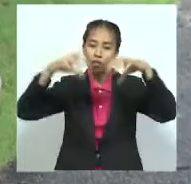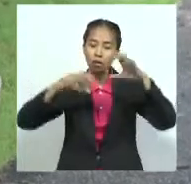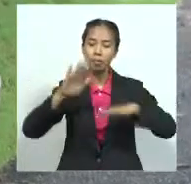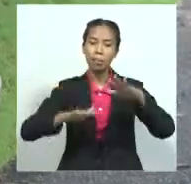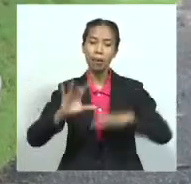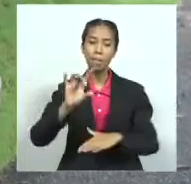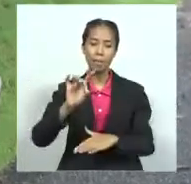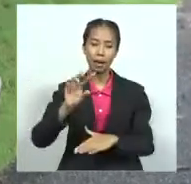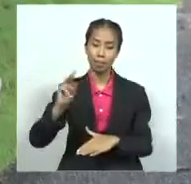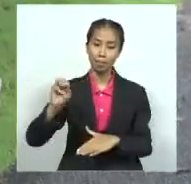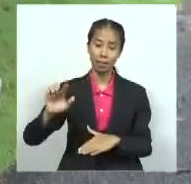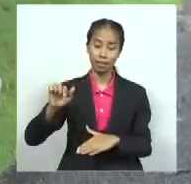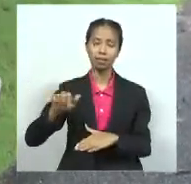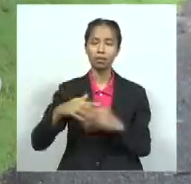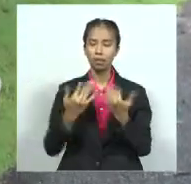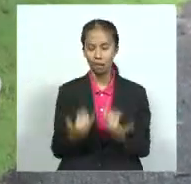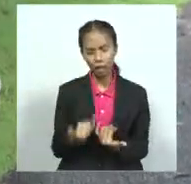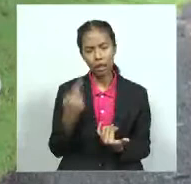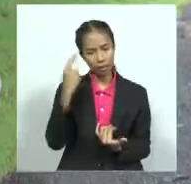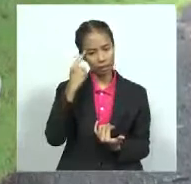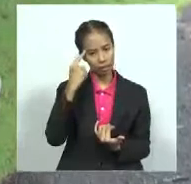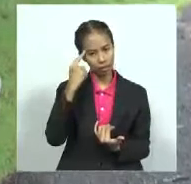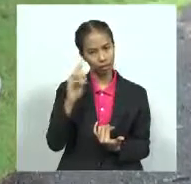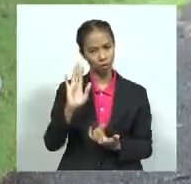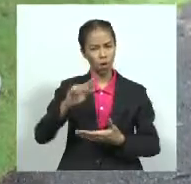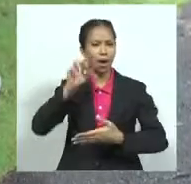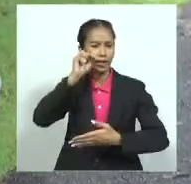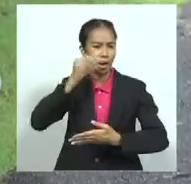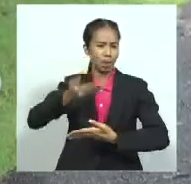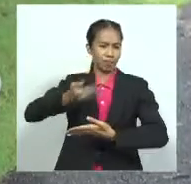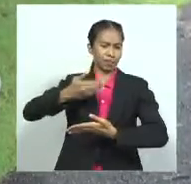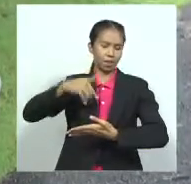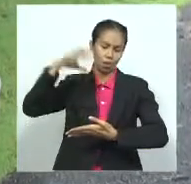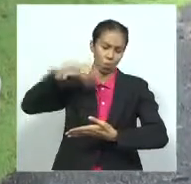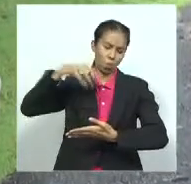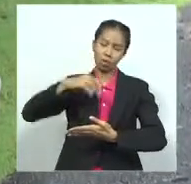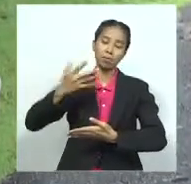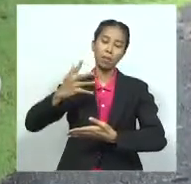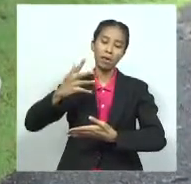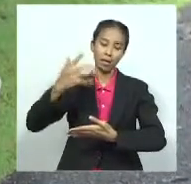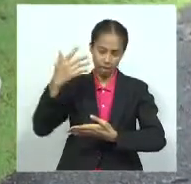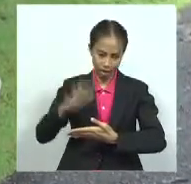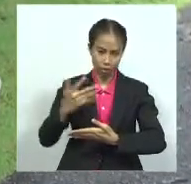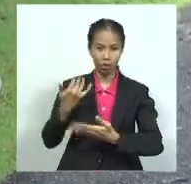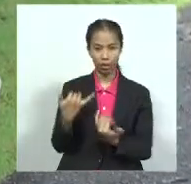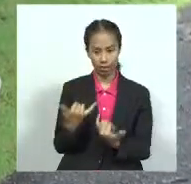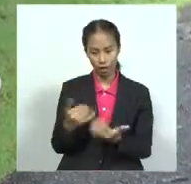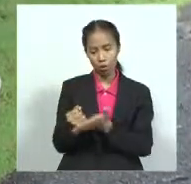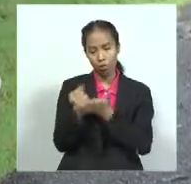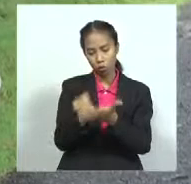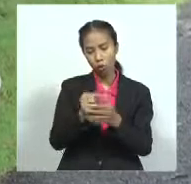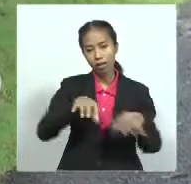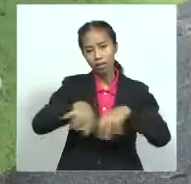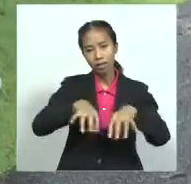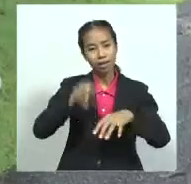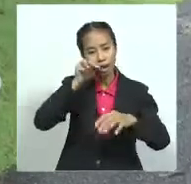แสดงให้เห็นแนวโน้มว่าน้ำต้นน้ำเนี่ยไม่มีมาเพิ่มแล้วนะครับตอนนี้ก็อยู่ในการที่พ่องน้ำ